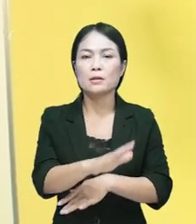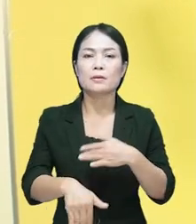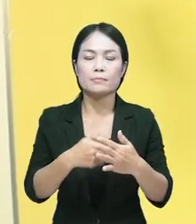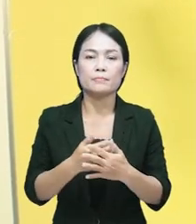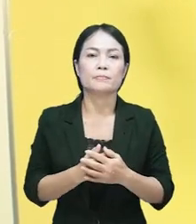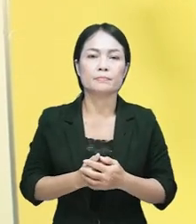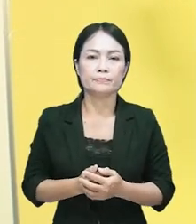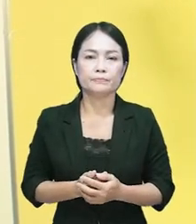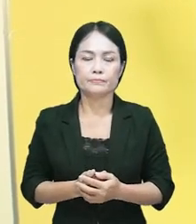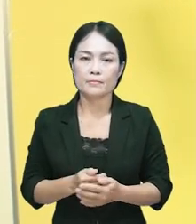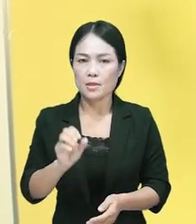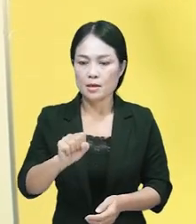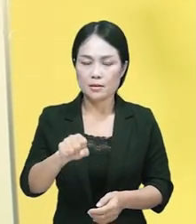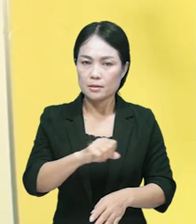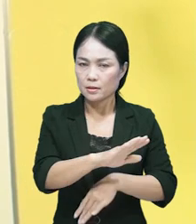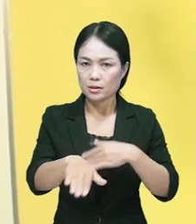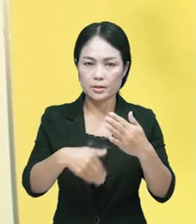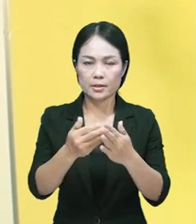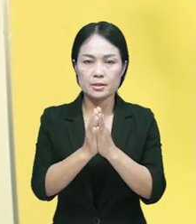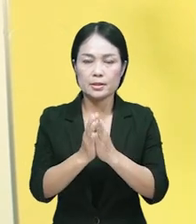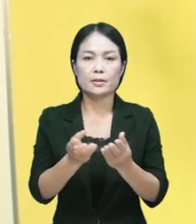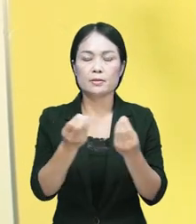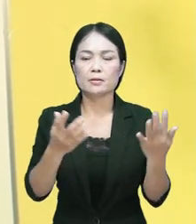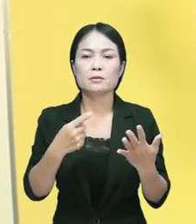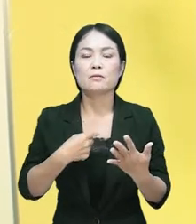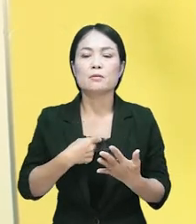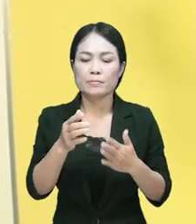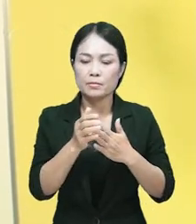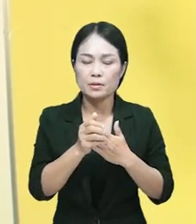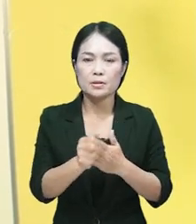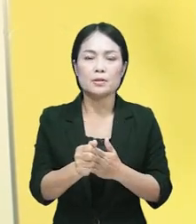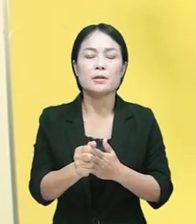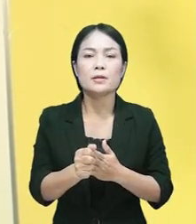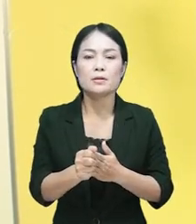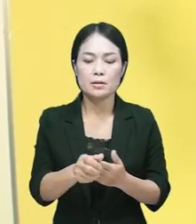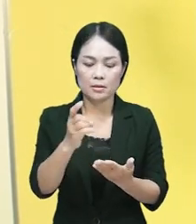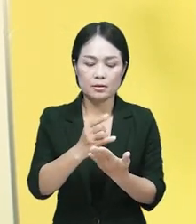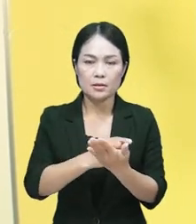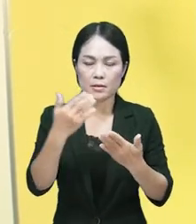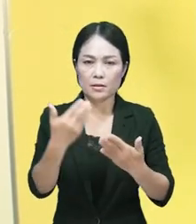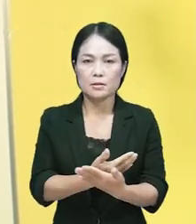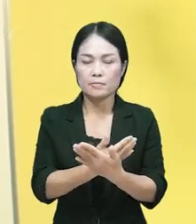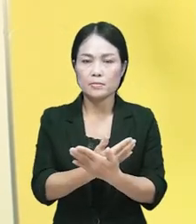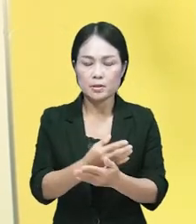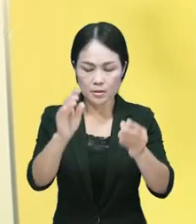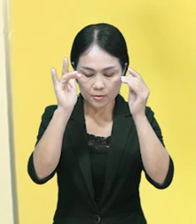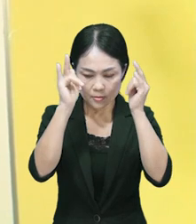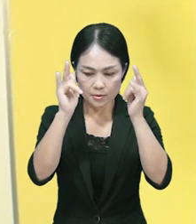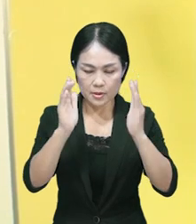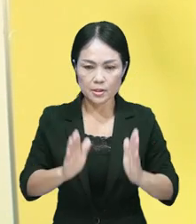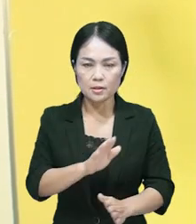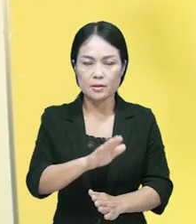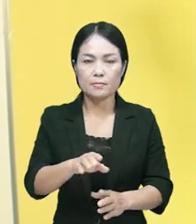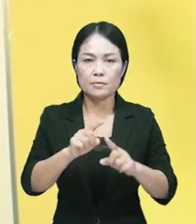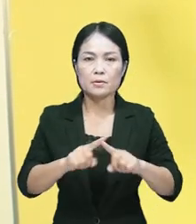ដែរចាអរគុណច្រើនកូនថ្ងៃនេះអ្នកគ្រូនឹងនាំយកមេរៀនថ្មីមួយទៀតមកបង្រៀនកូនចា